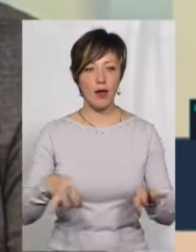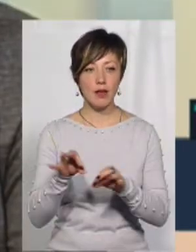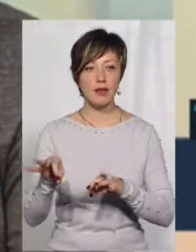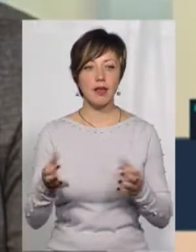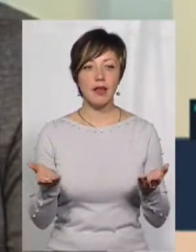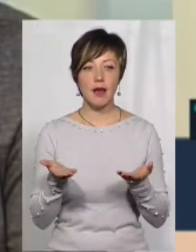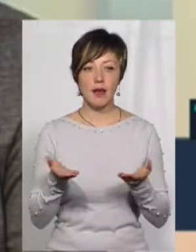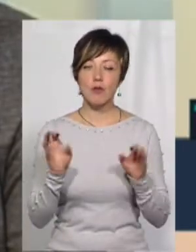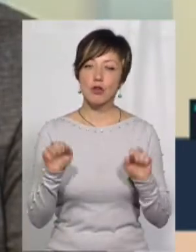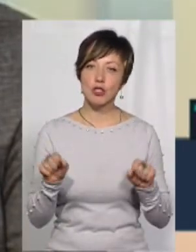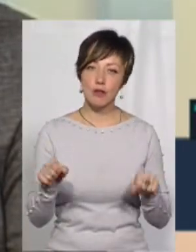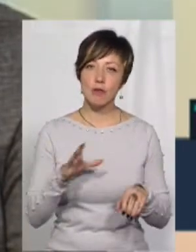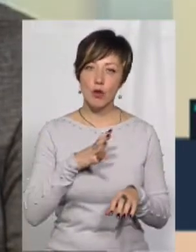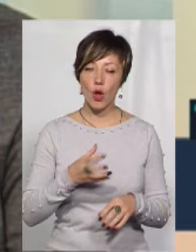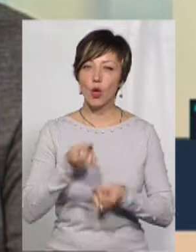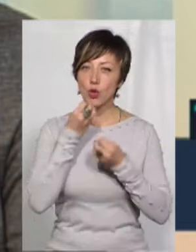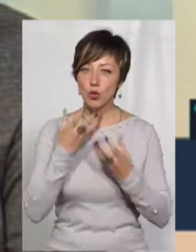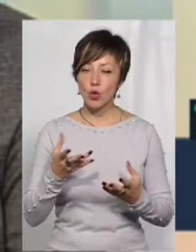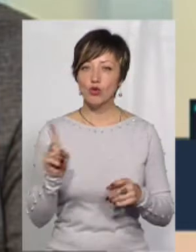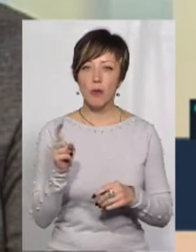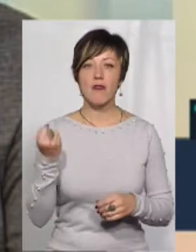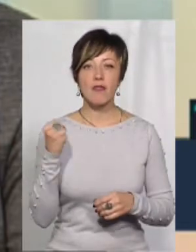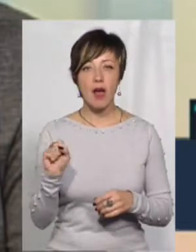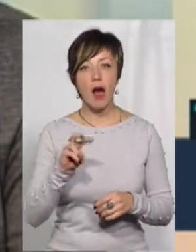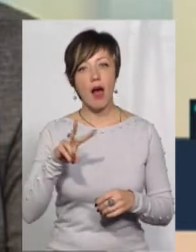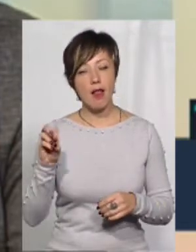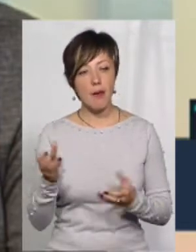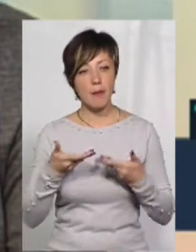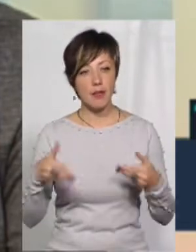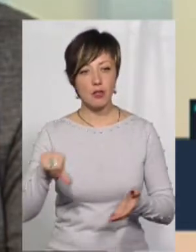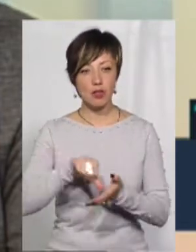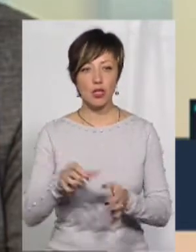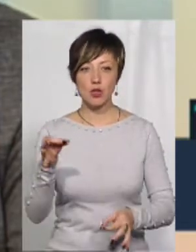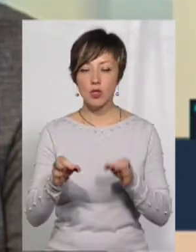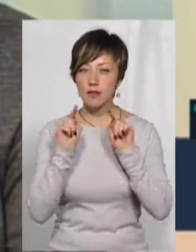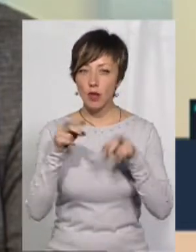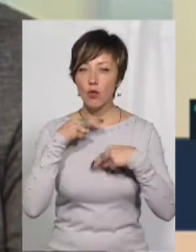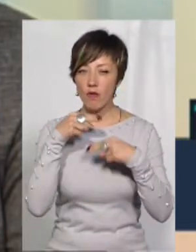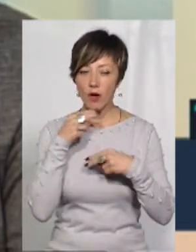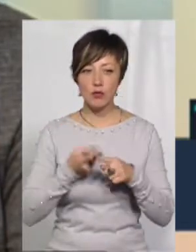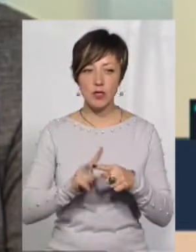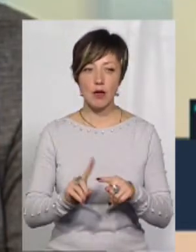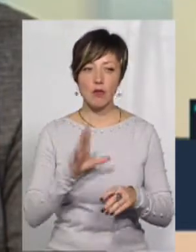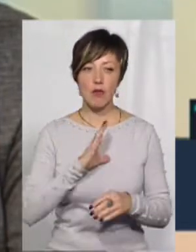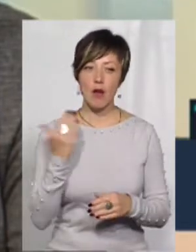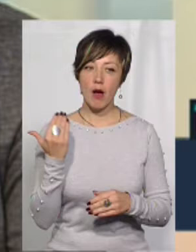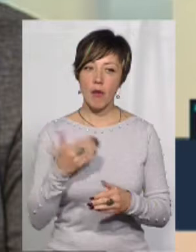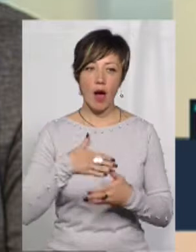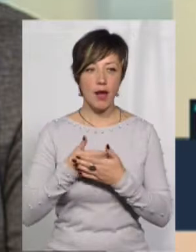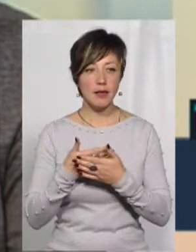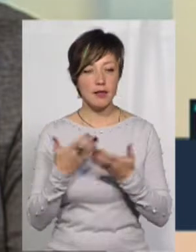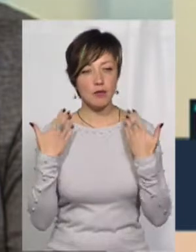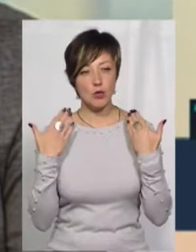які, можливо, були достойні того, щоб виграти, але ми, як члени журі, звертали увагу на те, щоб це був або